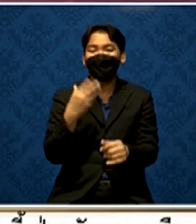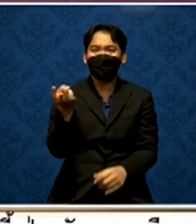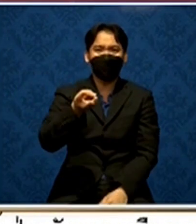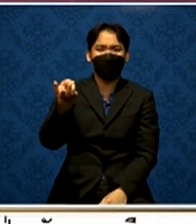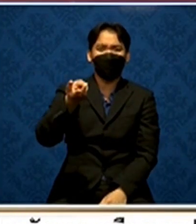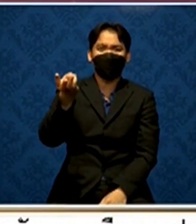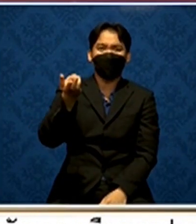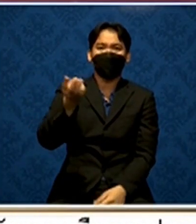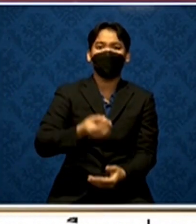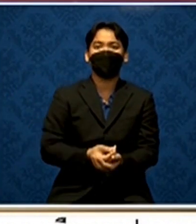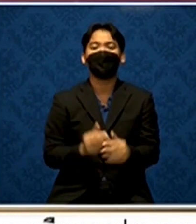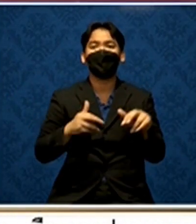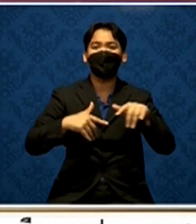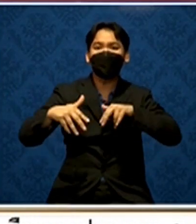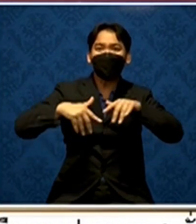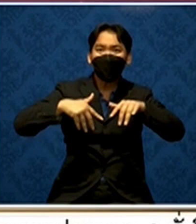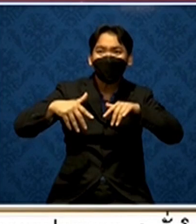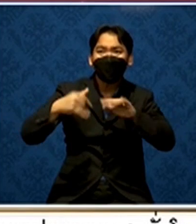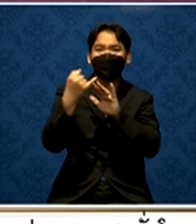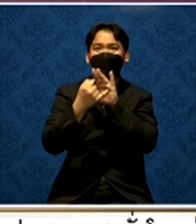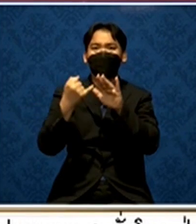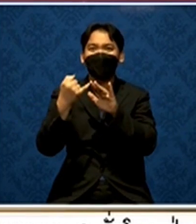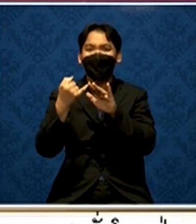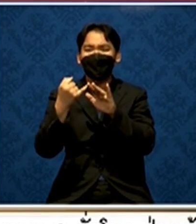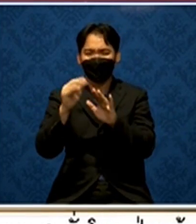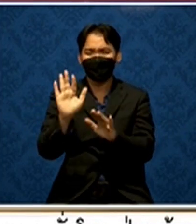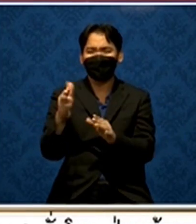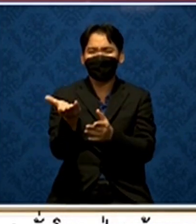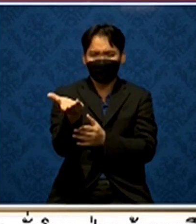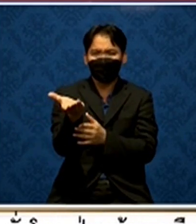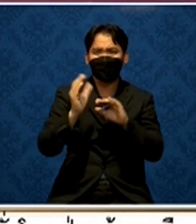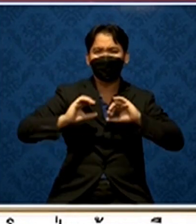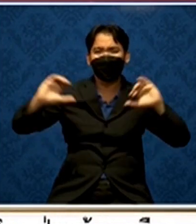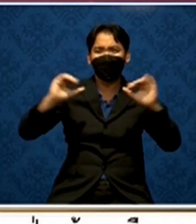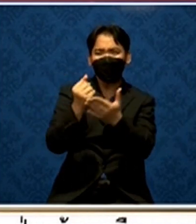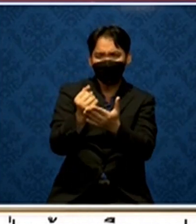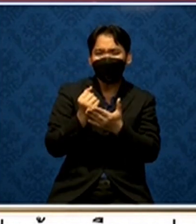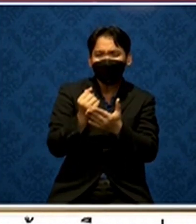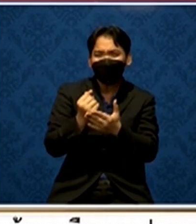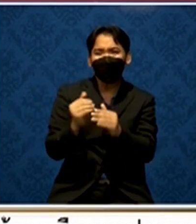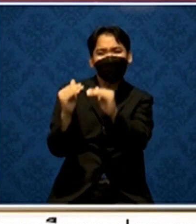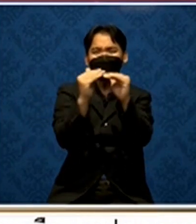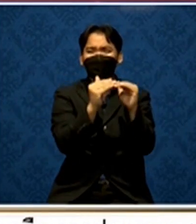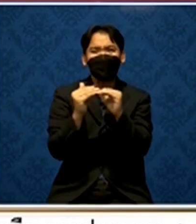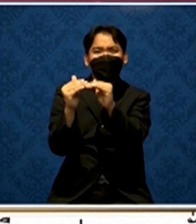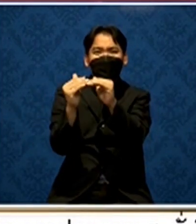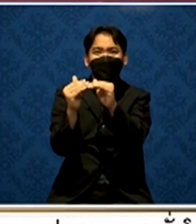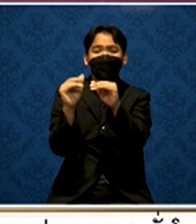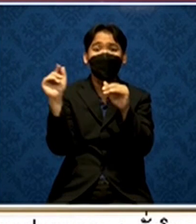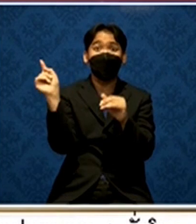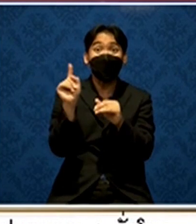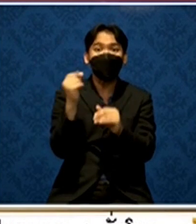ทางการแพทย์และประชาชนในต่างจังหวัดนะครับพยายามเรียกร้องว่ารัฐควรจัดสรรให้เกิดความเท่าเทียมกันในระบบสุขภา